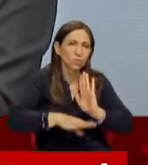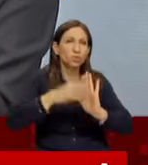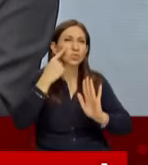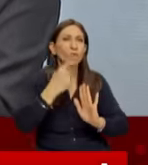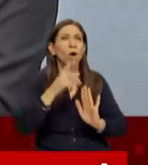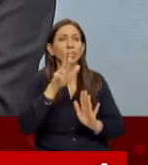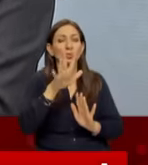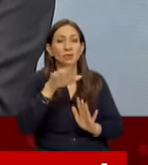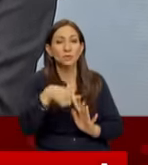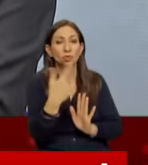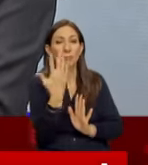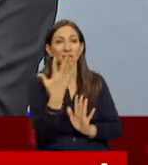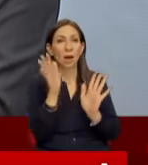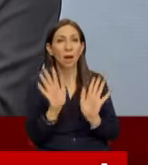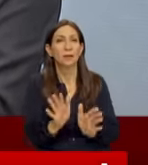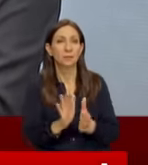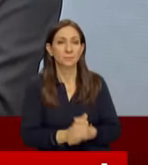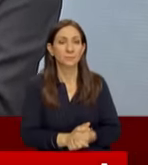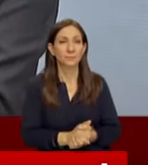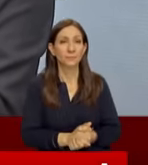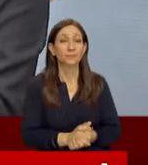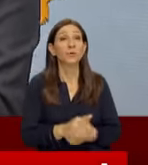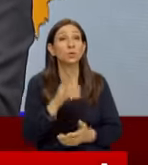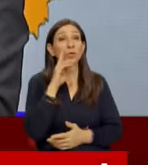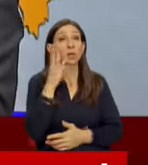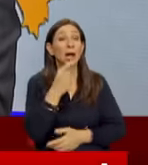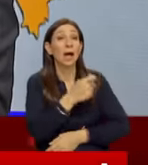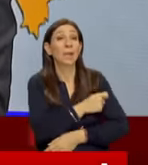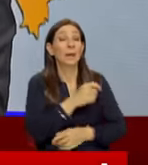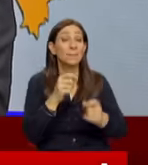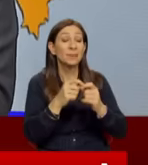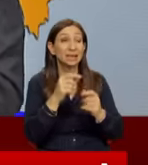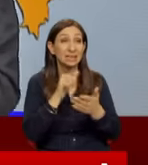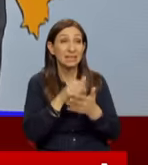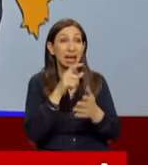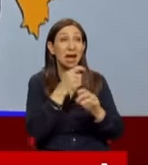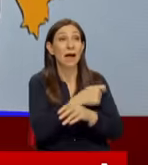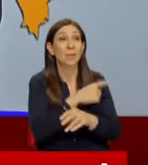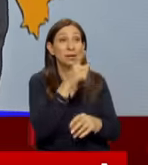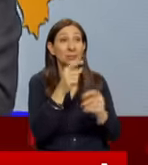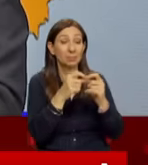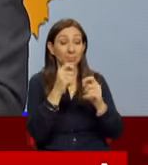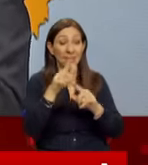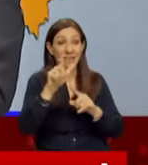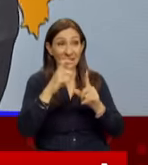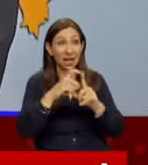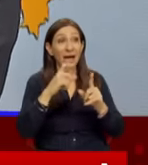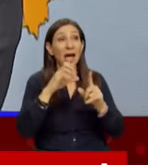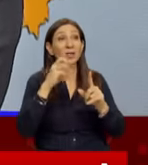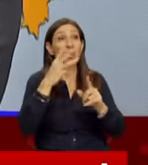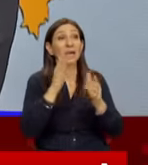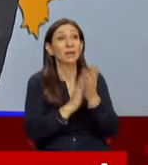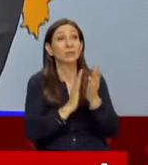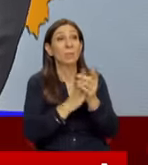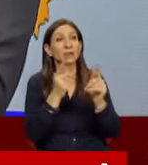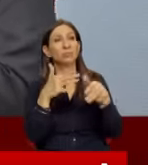seviyesinde 35,5'te AK Parti'nin aldığı oy oranı. Ve son olarak da Alman Bild gazetesi. Alman Bild gazetesi de Erdoğan'a alkış diyor ama bu alkış